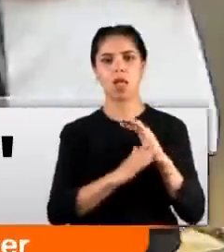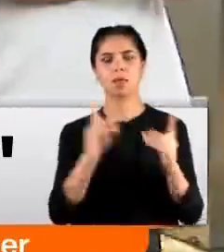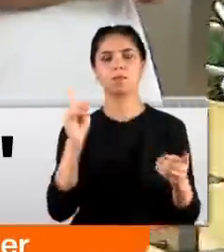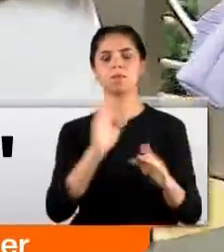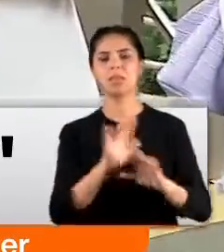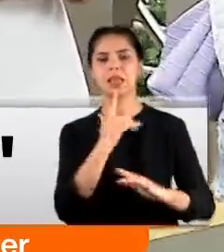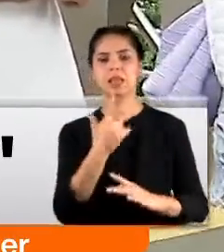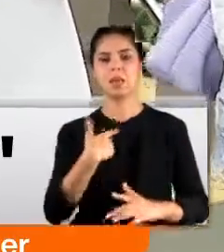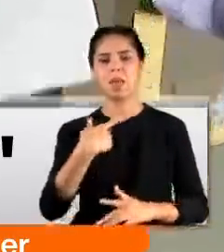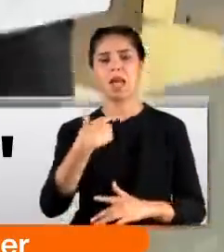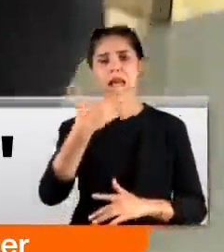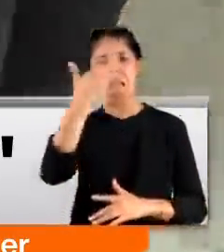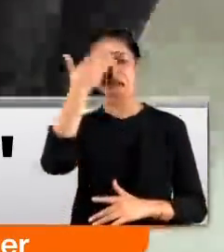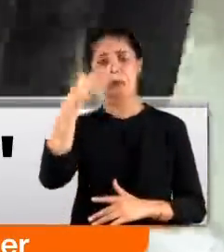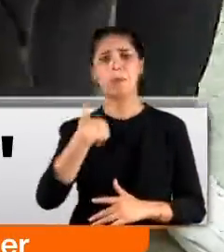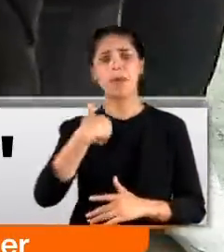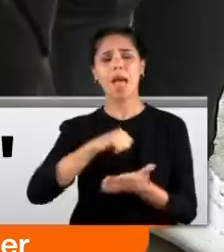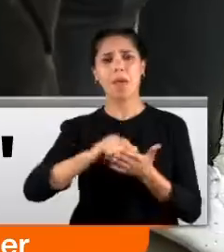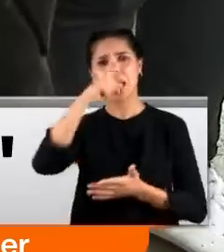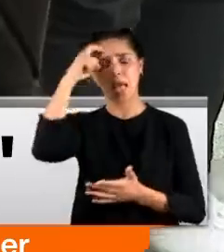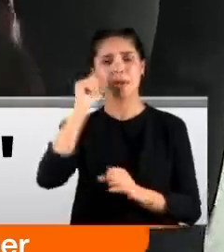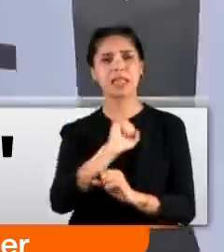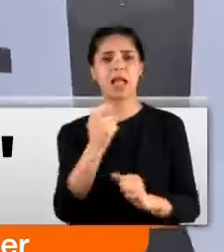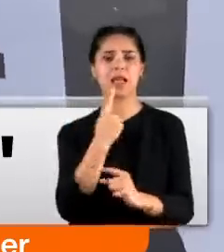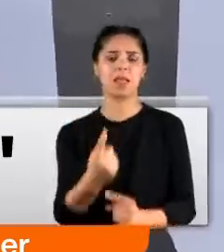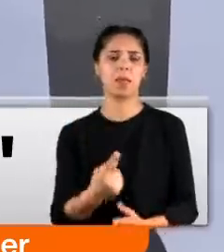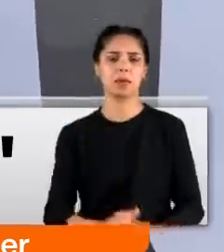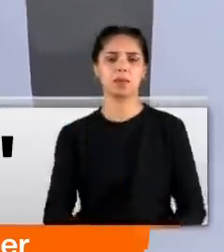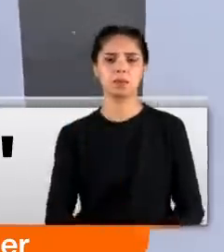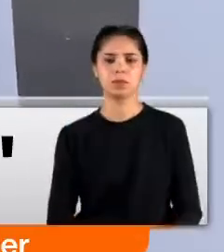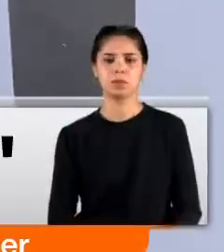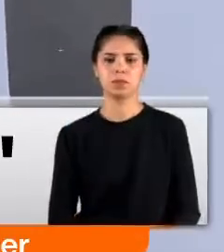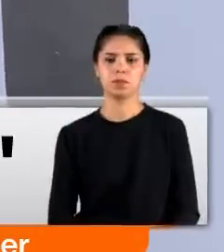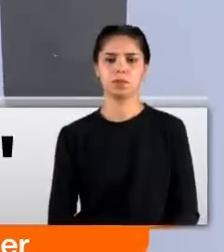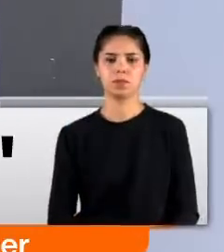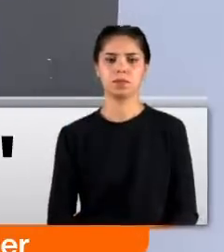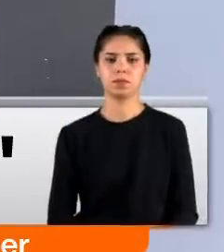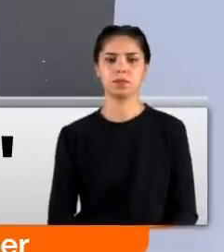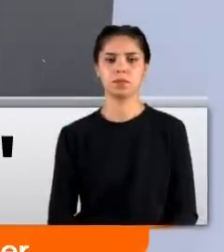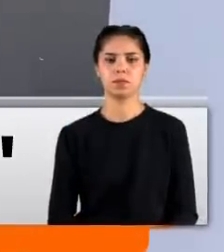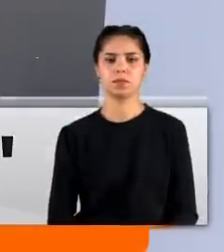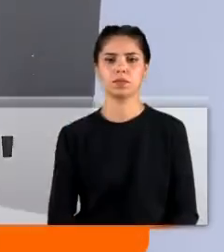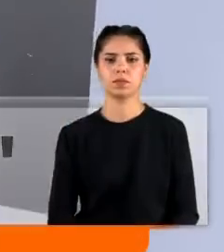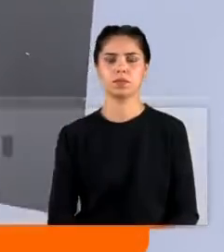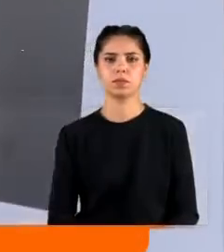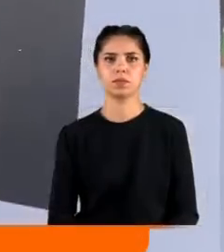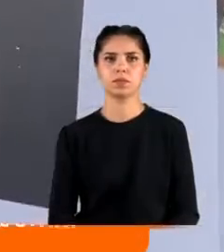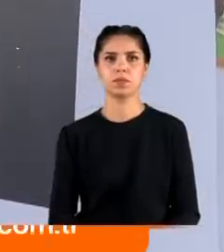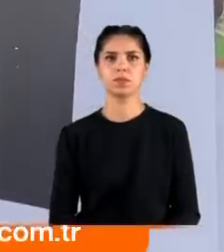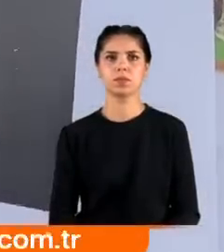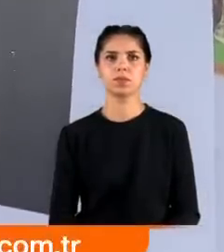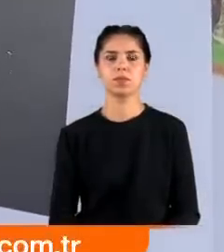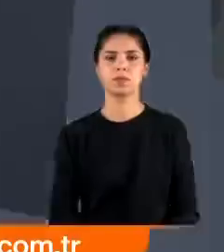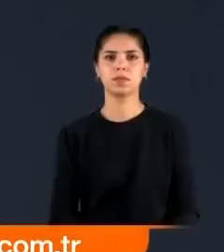bitiyor. Emek emek geldiğim her şeyden vazgeçmek zorunda kalacağım. Müşteri, değil, öğrenci.